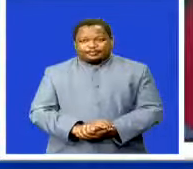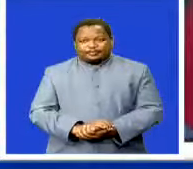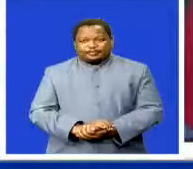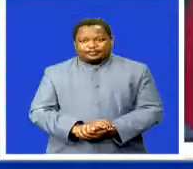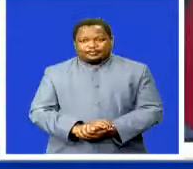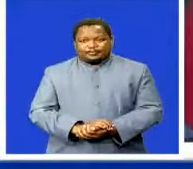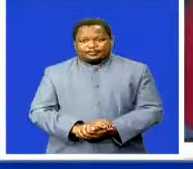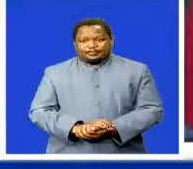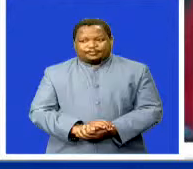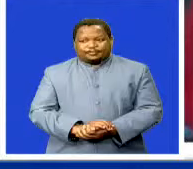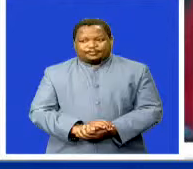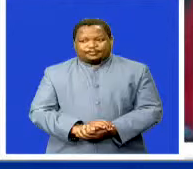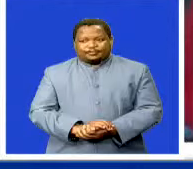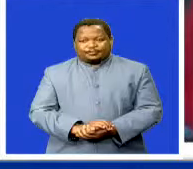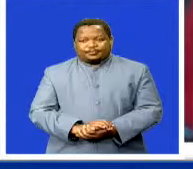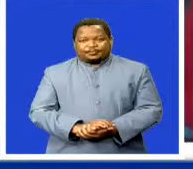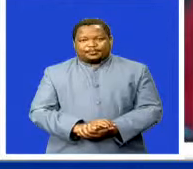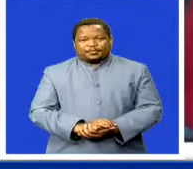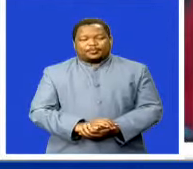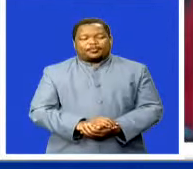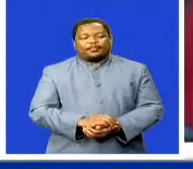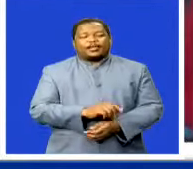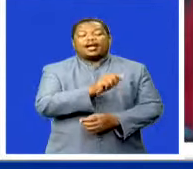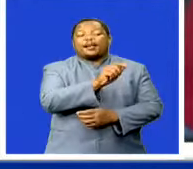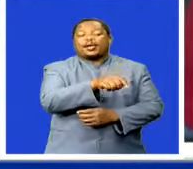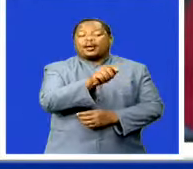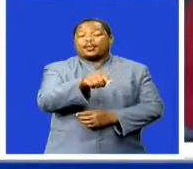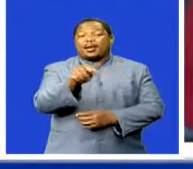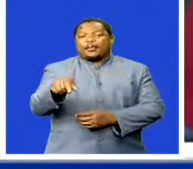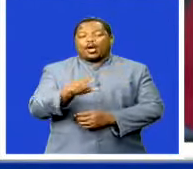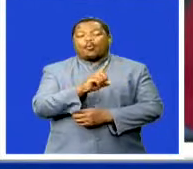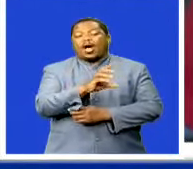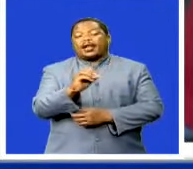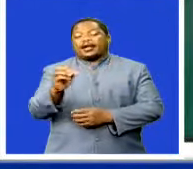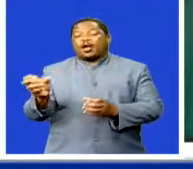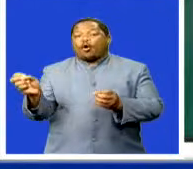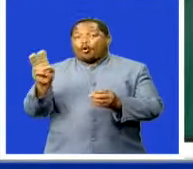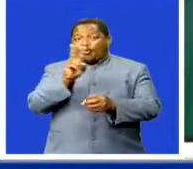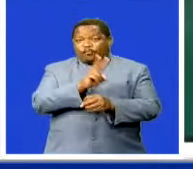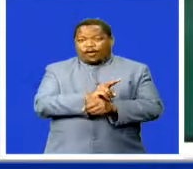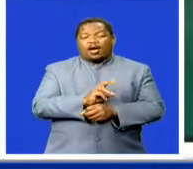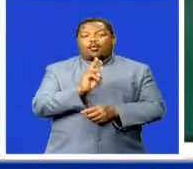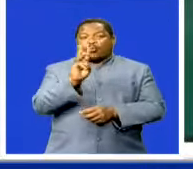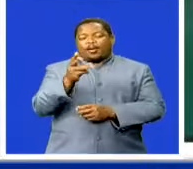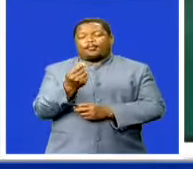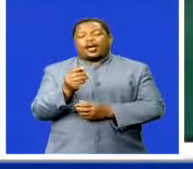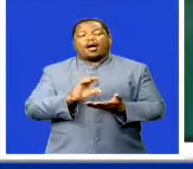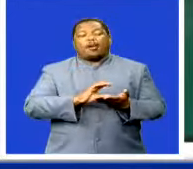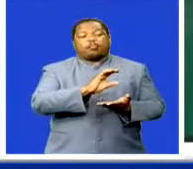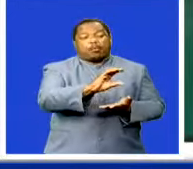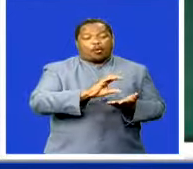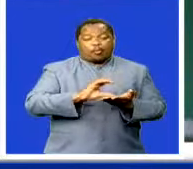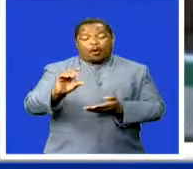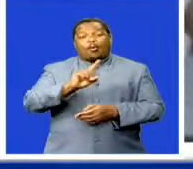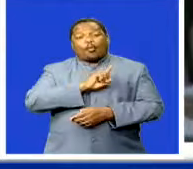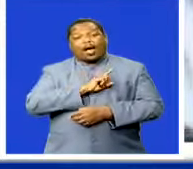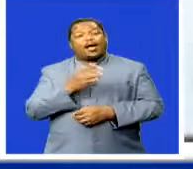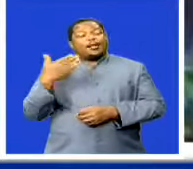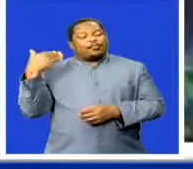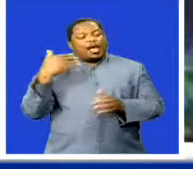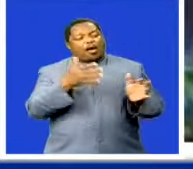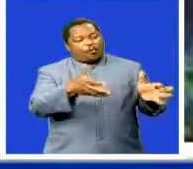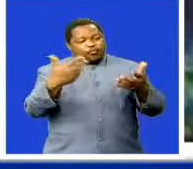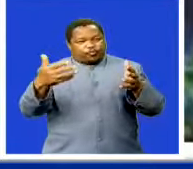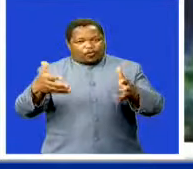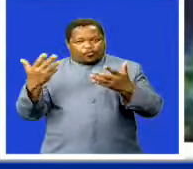bangetulu kwelikhulu bantfu labantu abangcimbetelwa kulandzela kususwa kwabo lapho kwakho khona sikhumulo setindiza iKing Mswati the 3rd International Airport